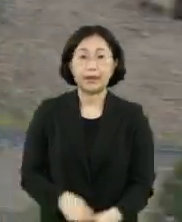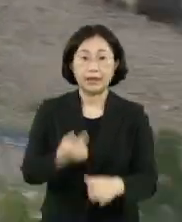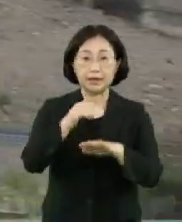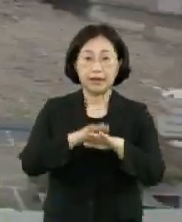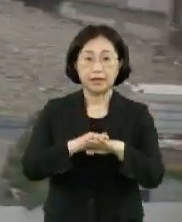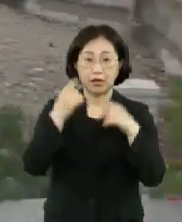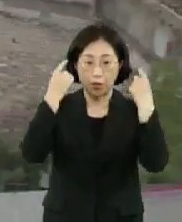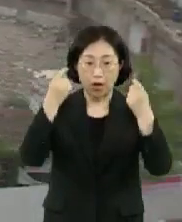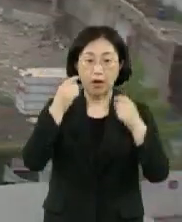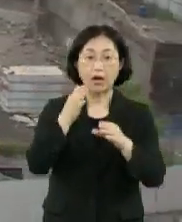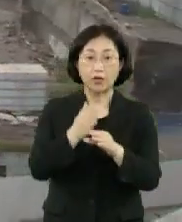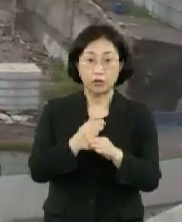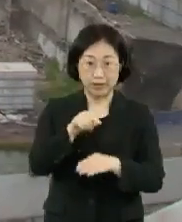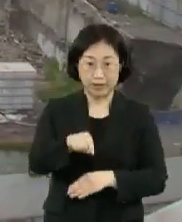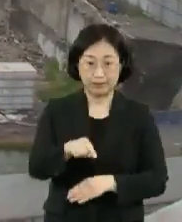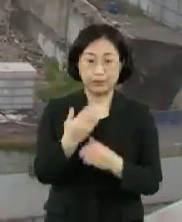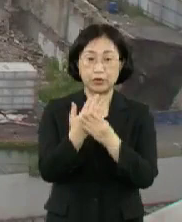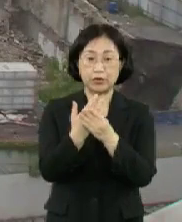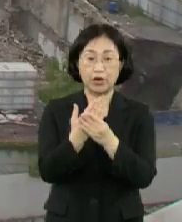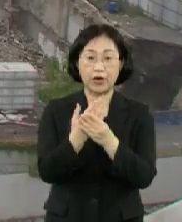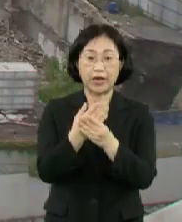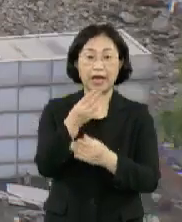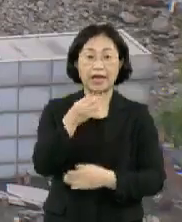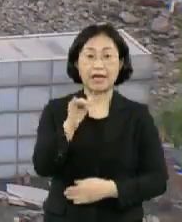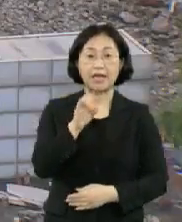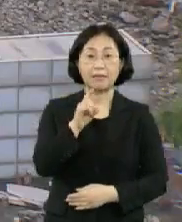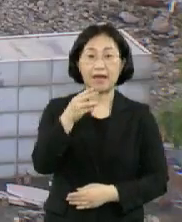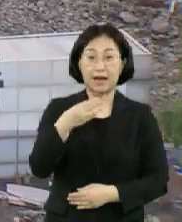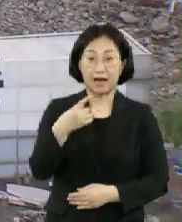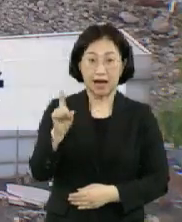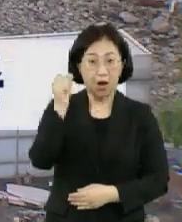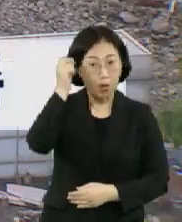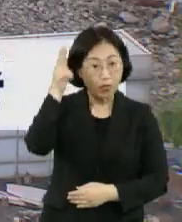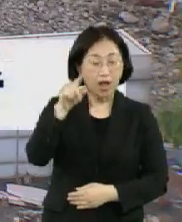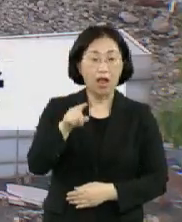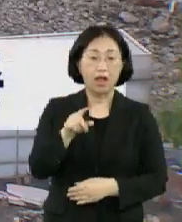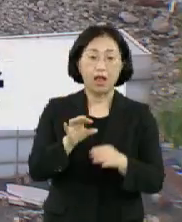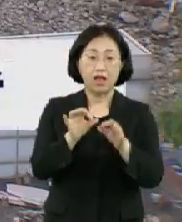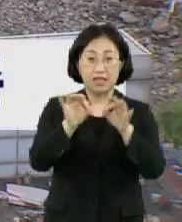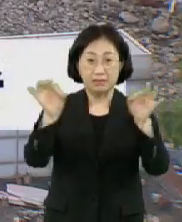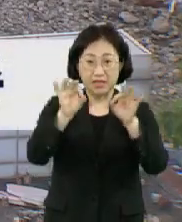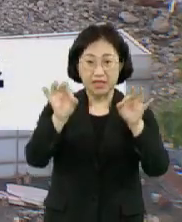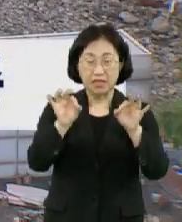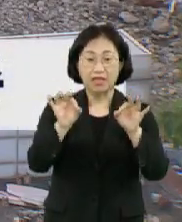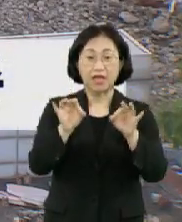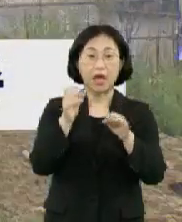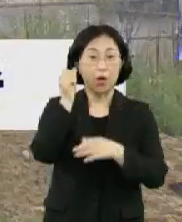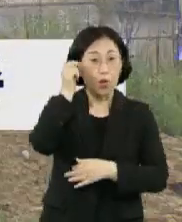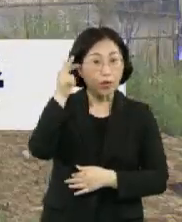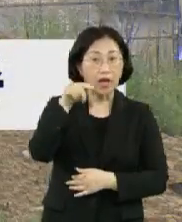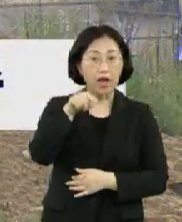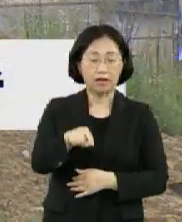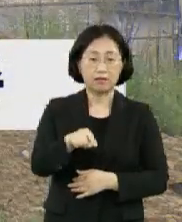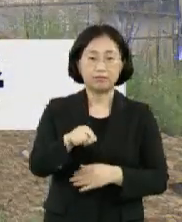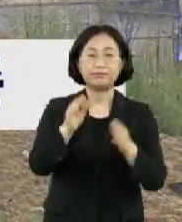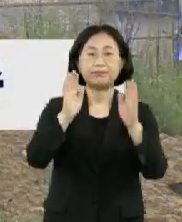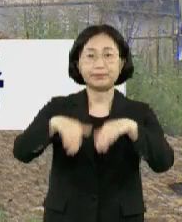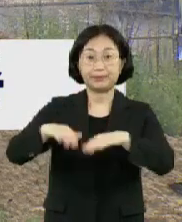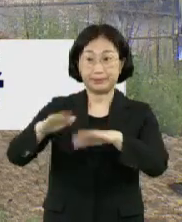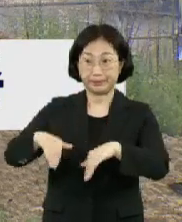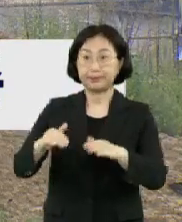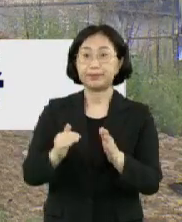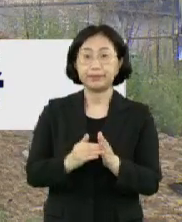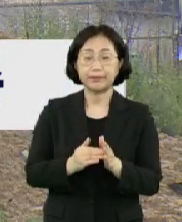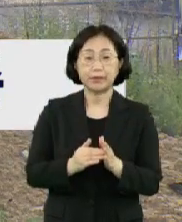대전 관광의 중심지였던 유성의 리베라 호텔 부지. 10층이 넘던 호텔 건물은 모두 부서져